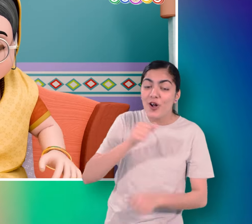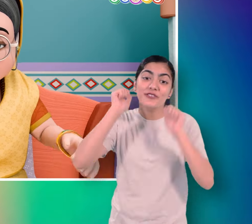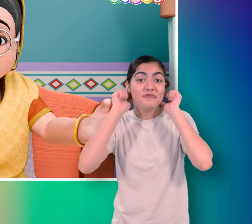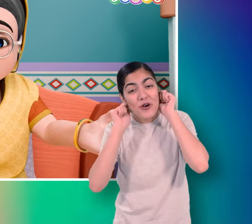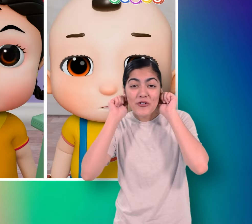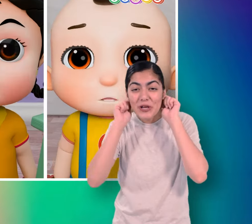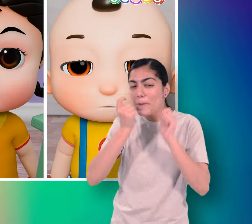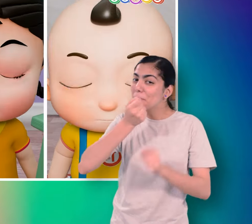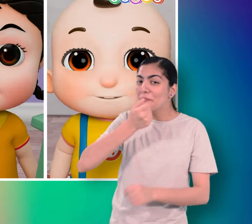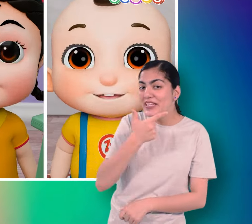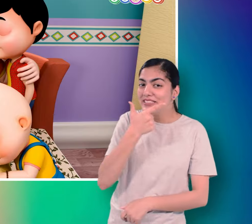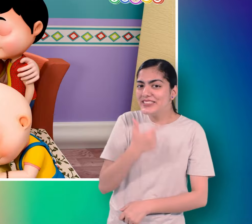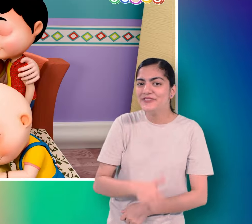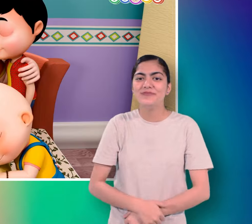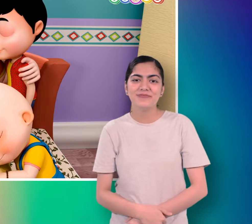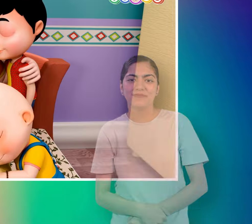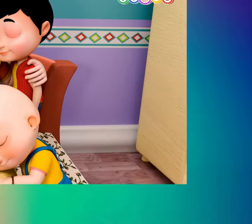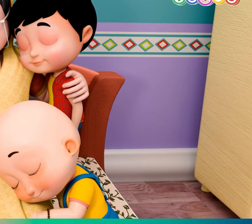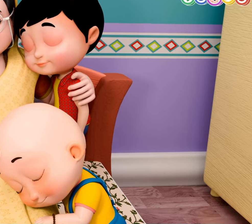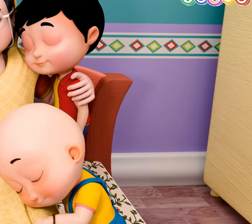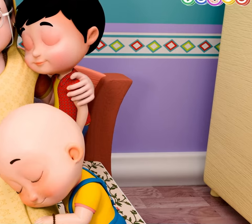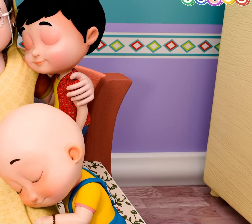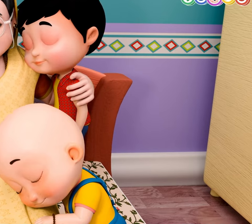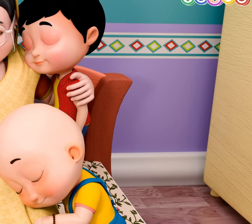दादी अम्मा दादी अम्मा मान